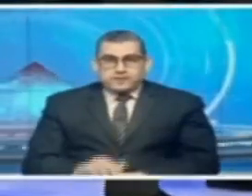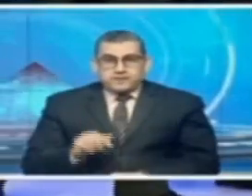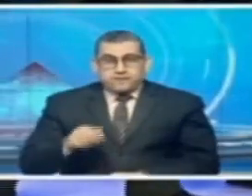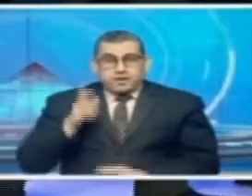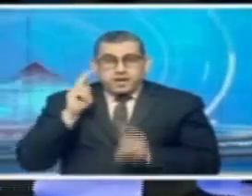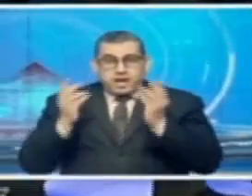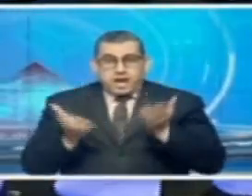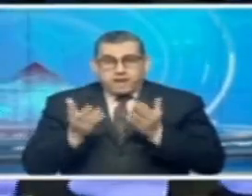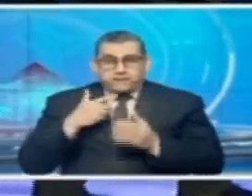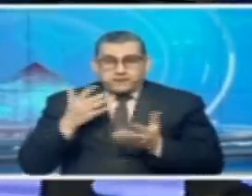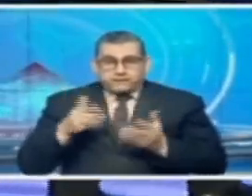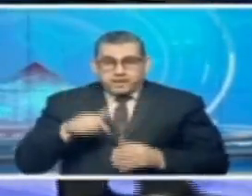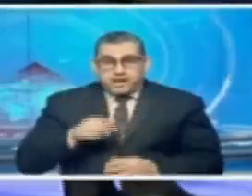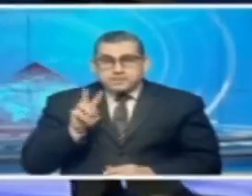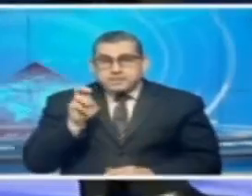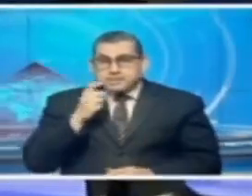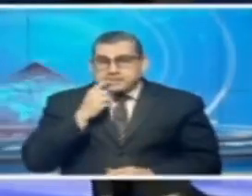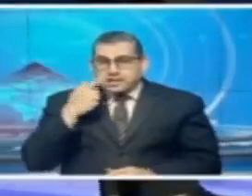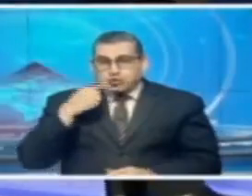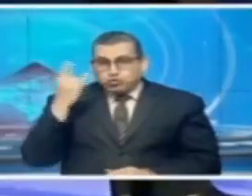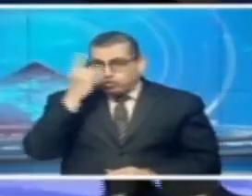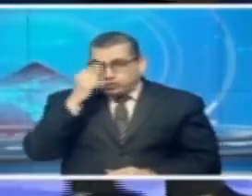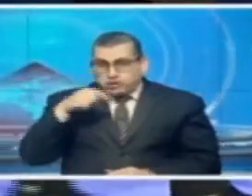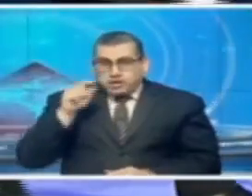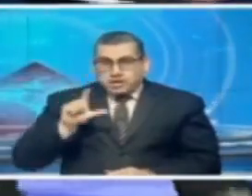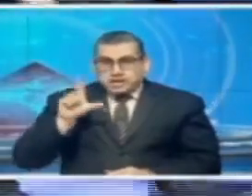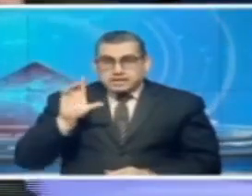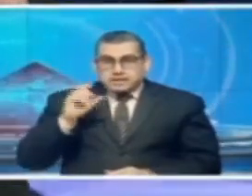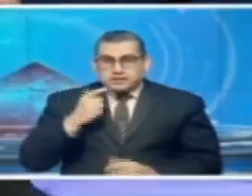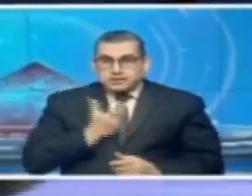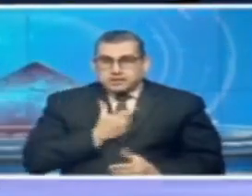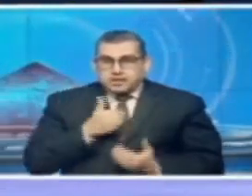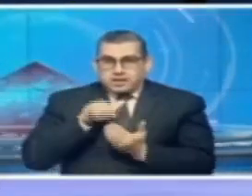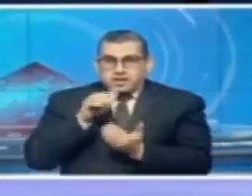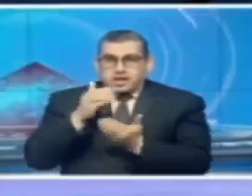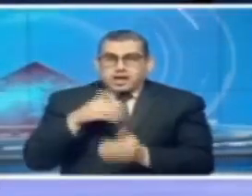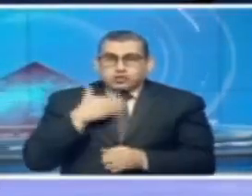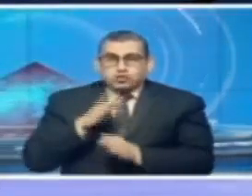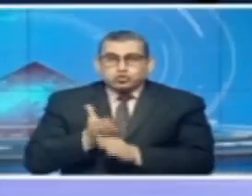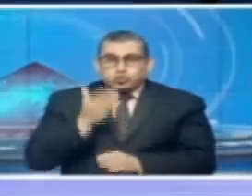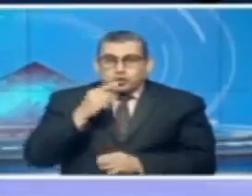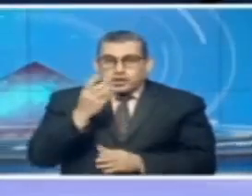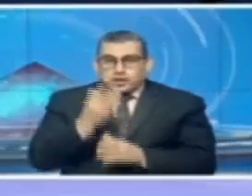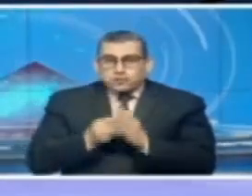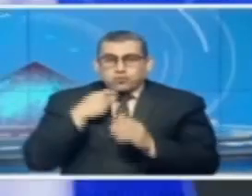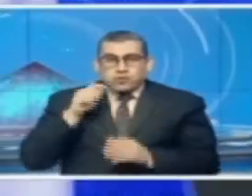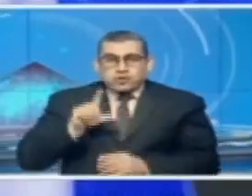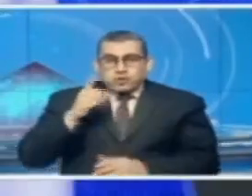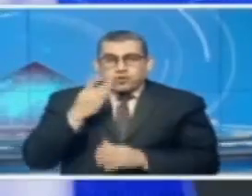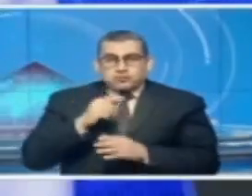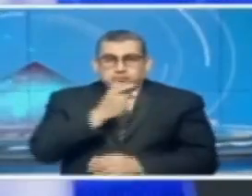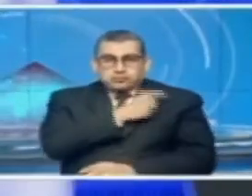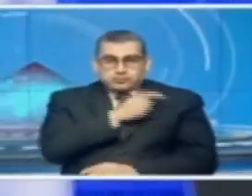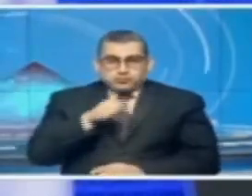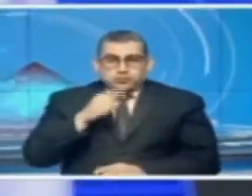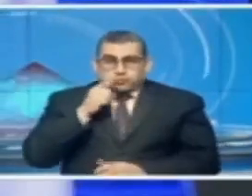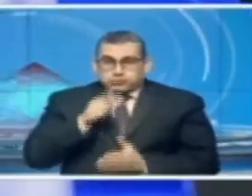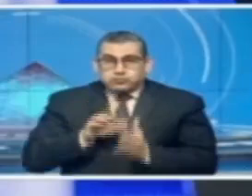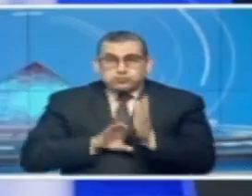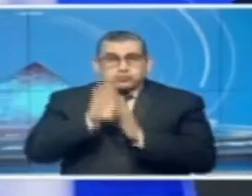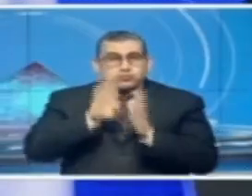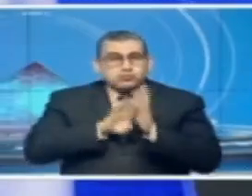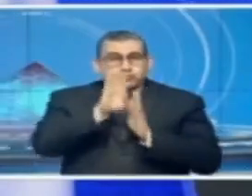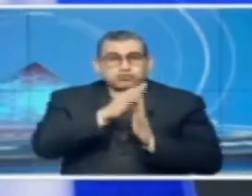خلال الاحتفال بالعيد 70 للشرطة، الرئيس السيسي يكرم أسماء الشهداء وعددا من القيادات، ويؤكد أن إنجازات